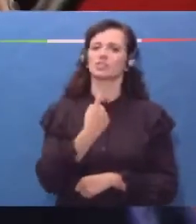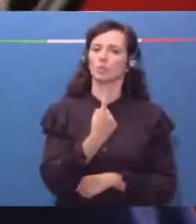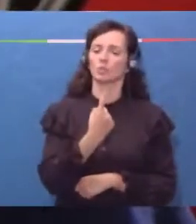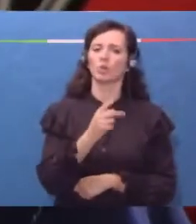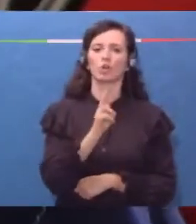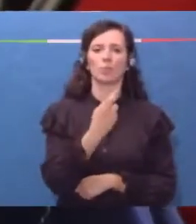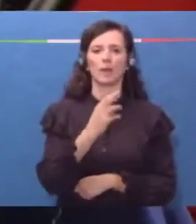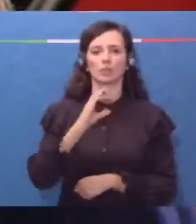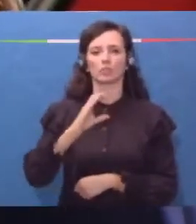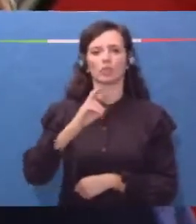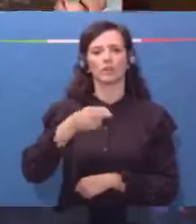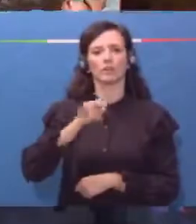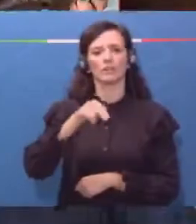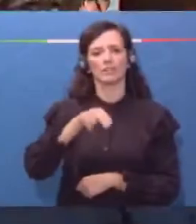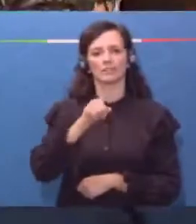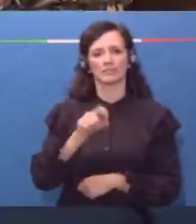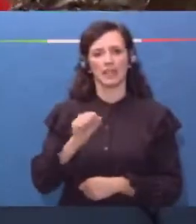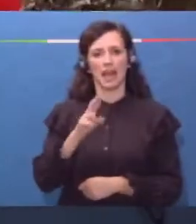Chinzari.